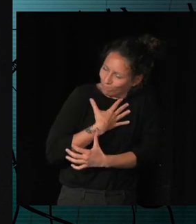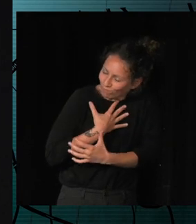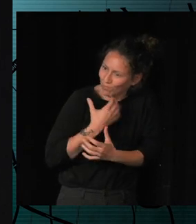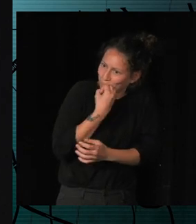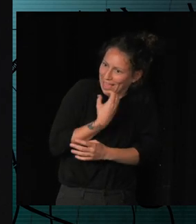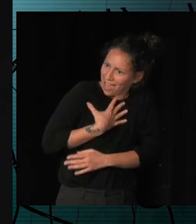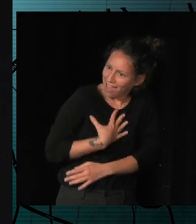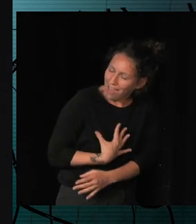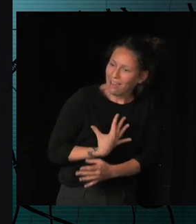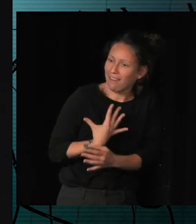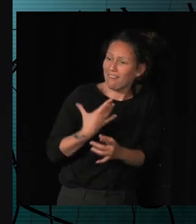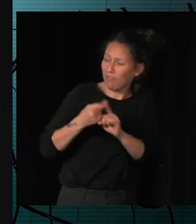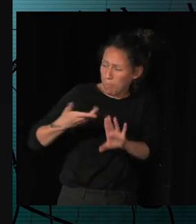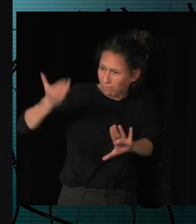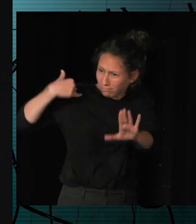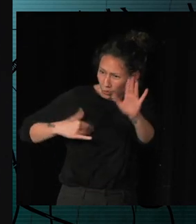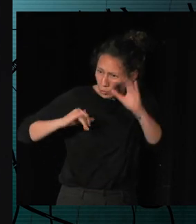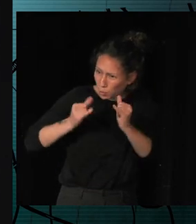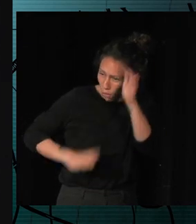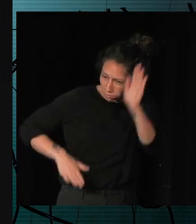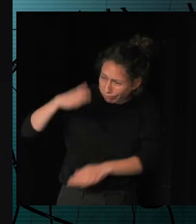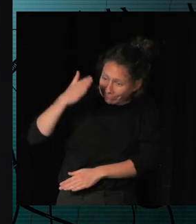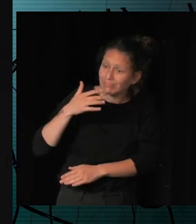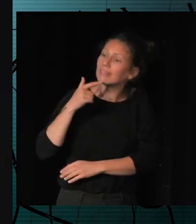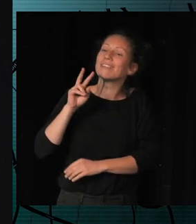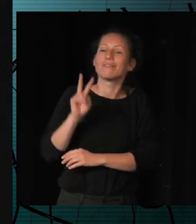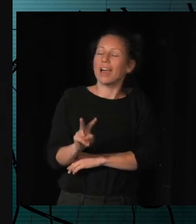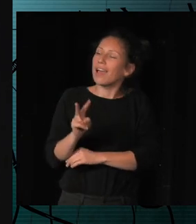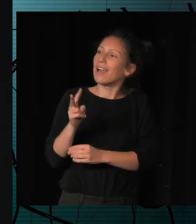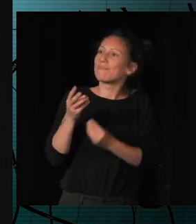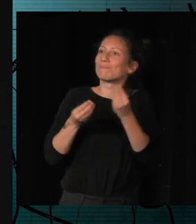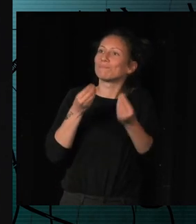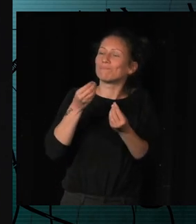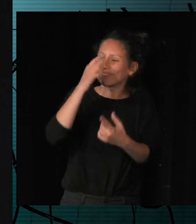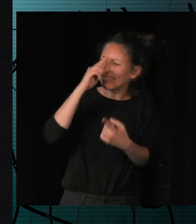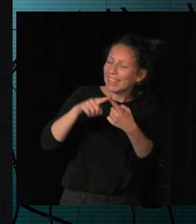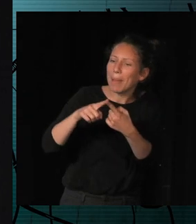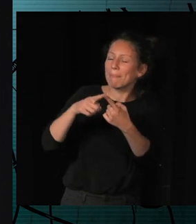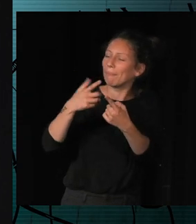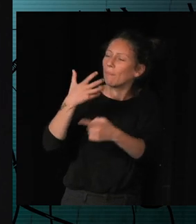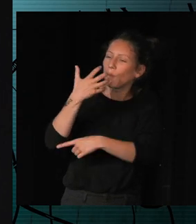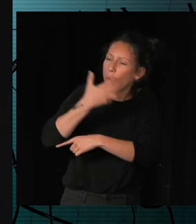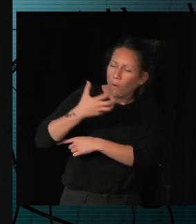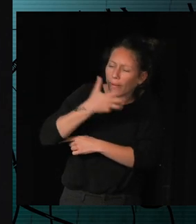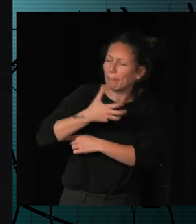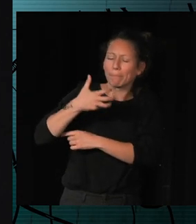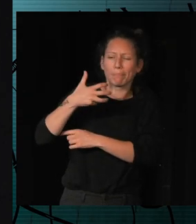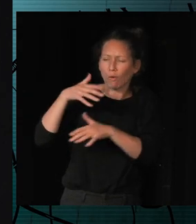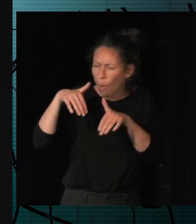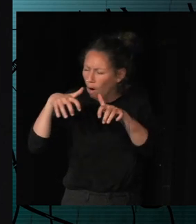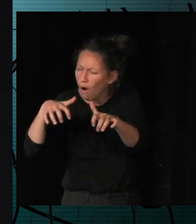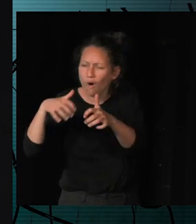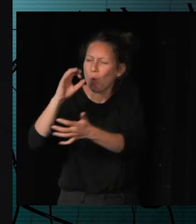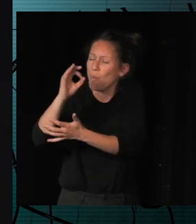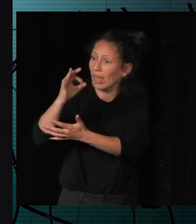malaise dans lequel on les genoux plomb je vu l'horreur que de ce qui est des peint les thèmes abordés la mais c'est